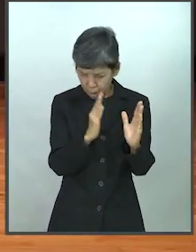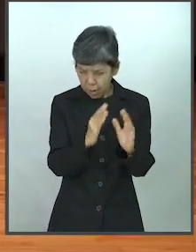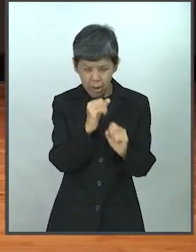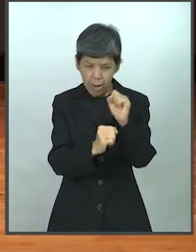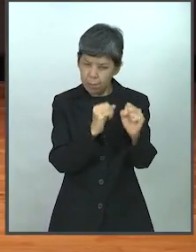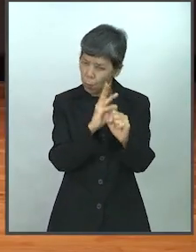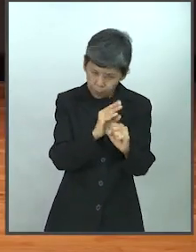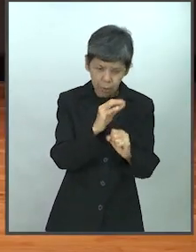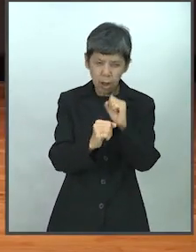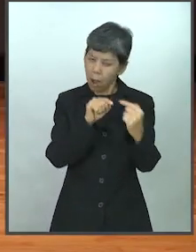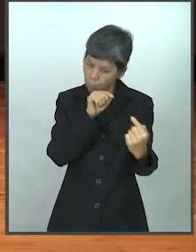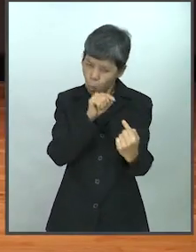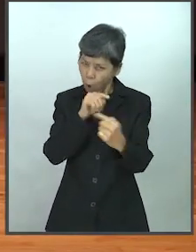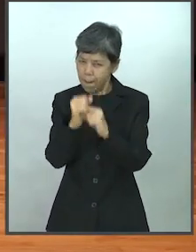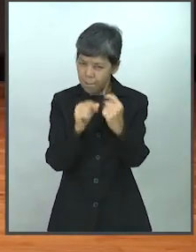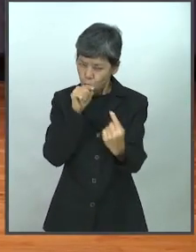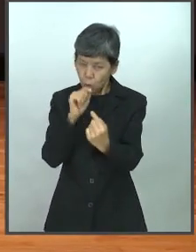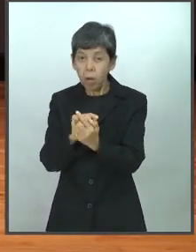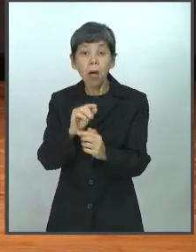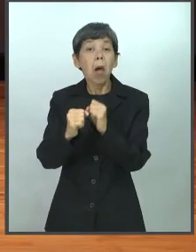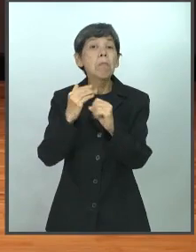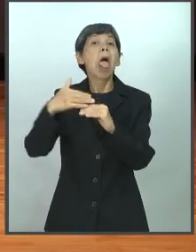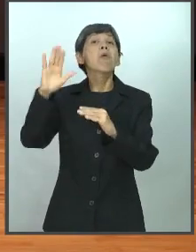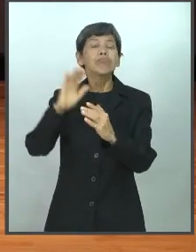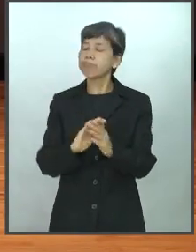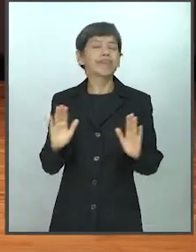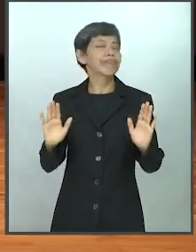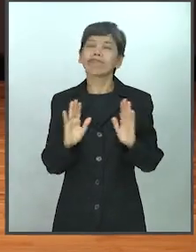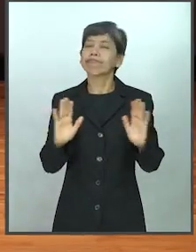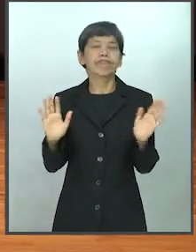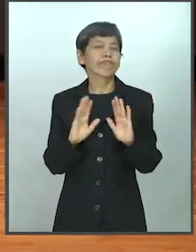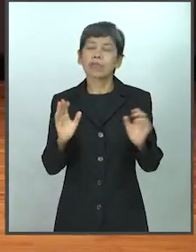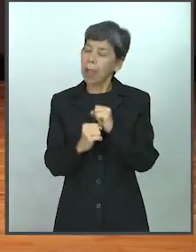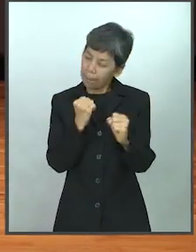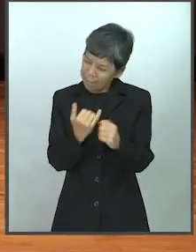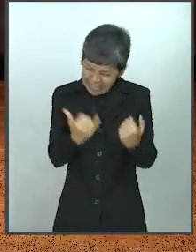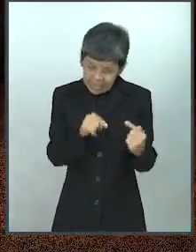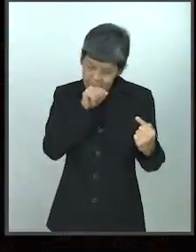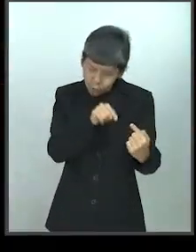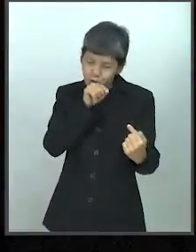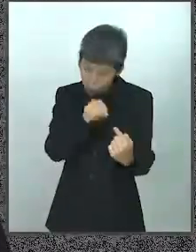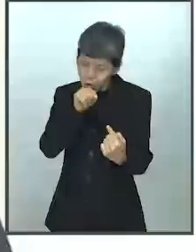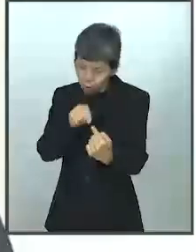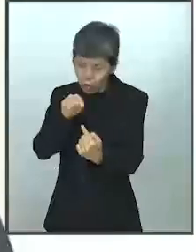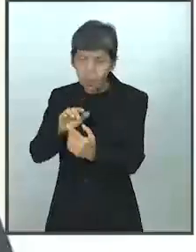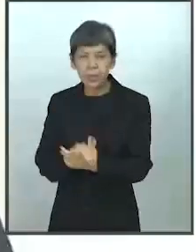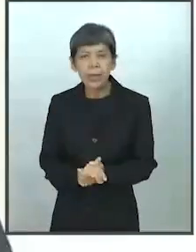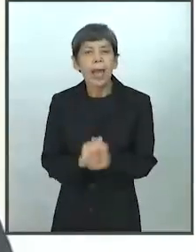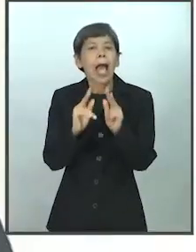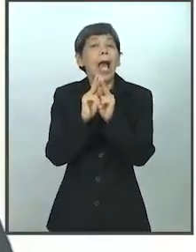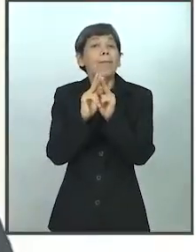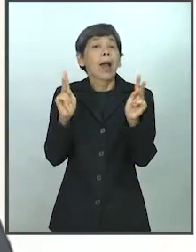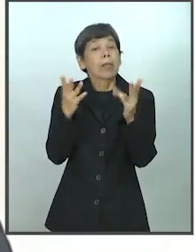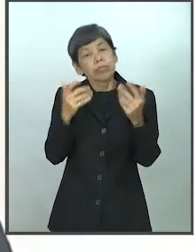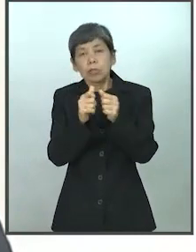ได้ตัดสินได้ถูกว่าปีไหน ครับผม ถ้าผ่านปีแล้วก ็หมดสิทธิ ์หมดสิทธิ์คราวนี้กรรมการอนุก